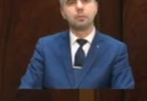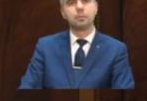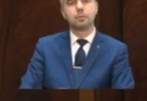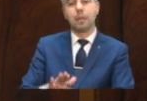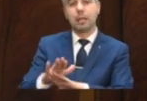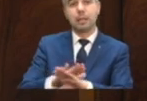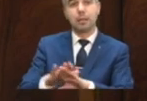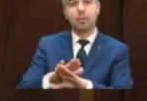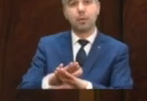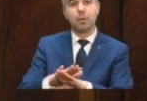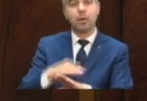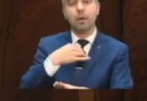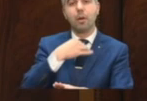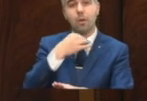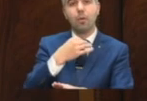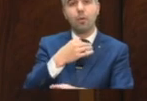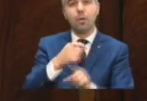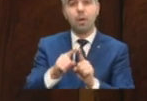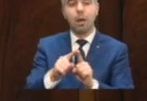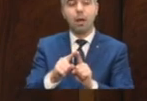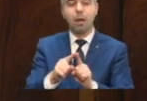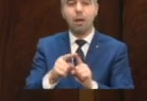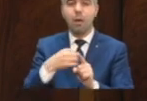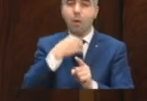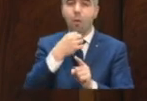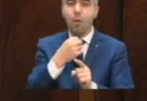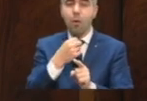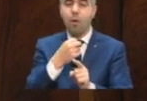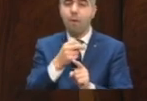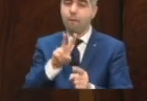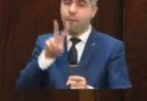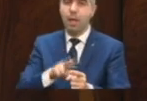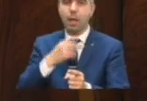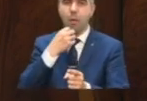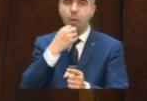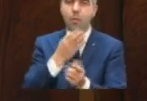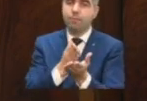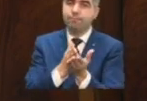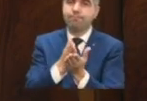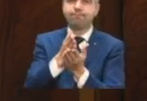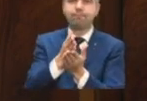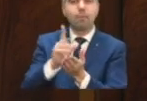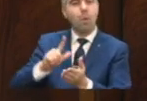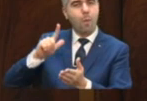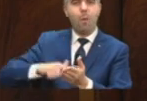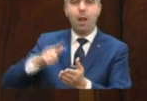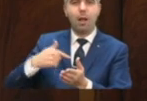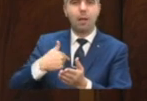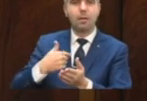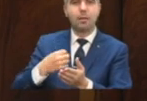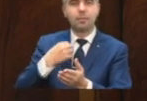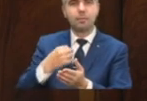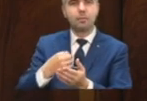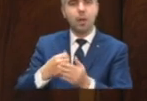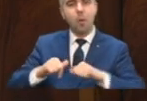اسمحوا لي الا كنت كنهضر معكم من القلب لهاد الملفات هادو، لان كيقيسوني يوميا. الطاقم ديال